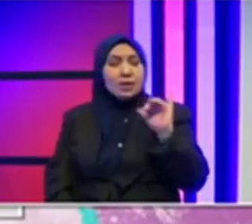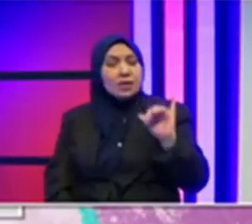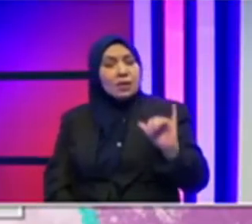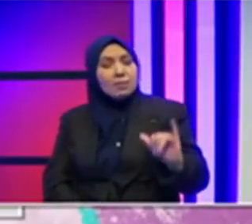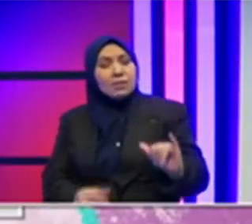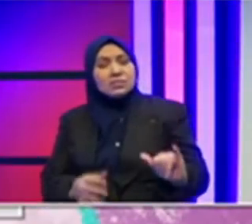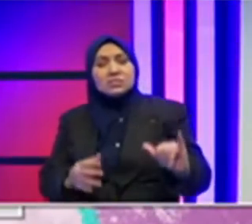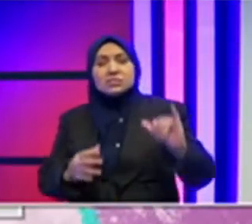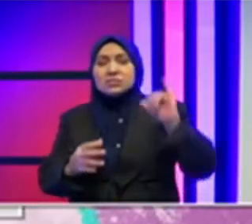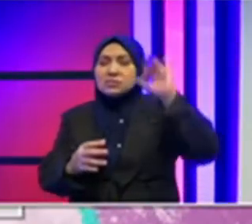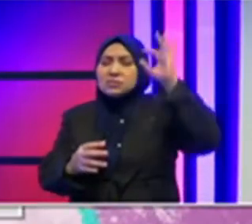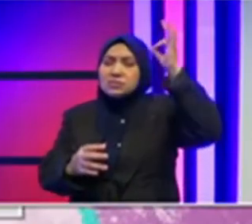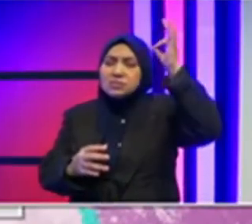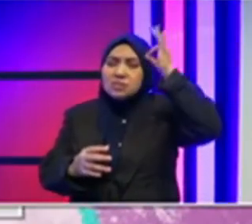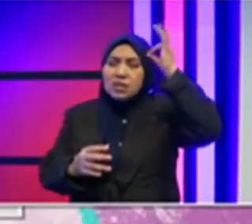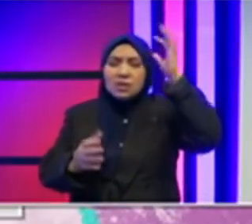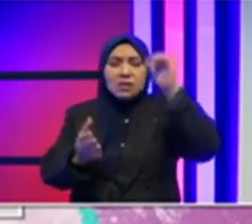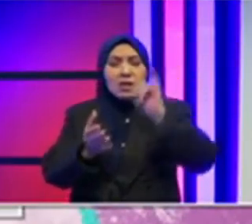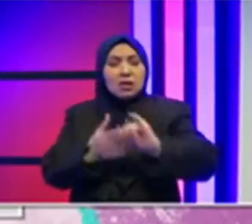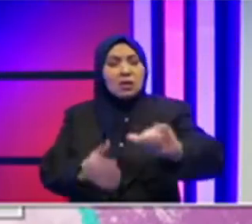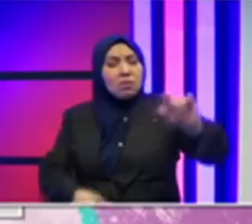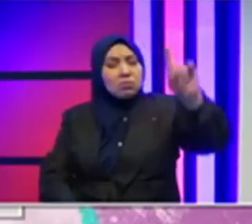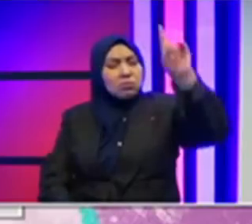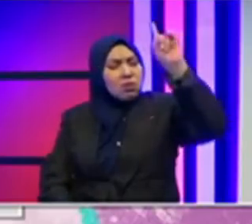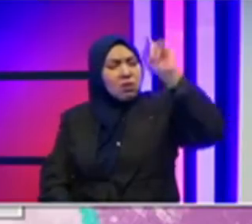kana yadhun